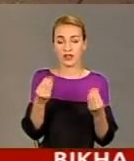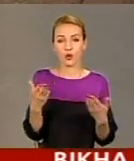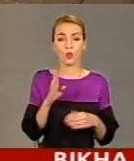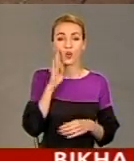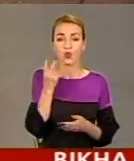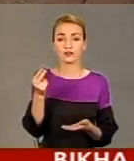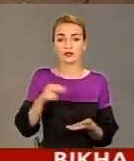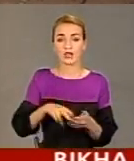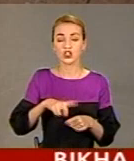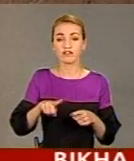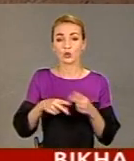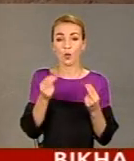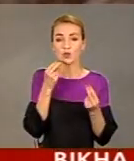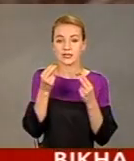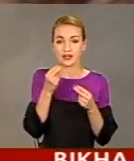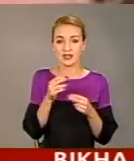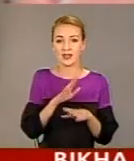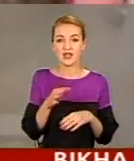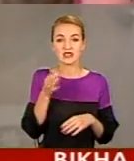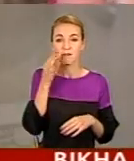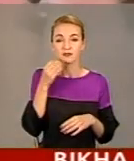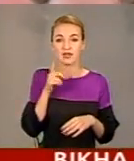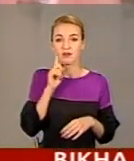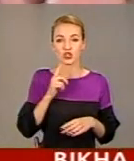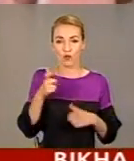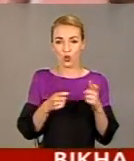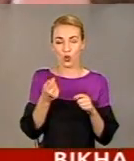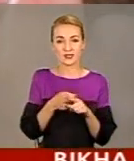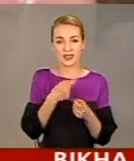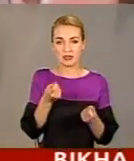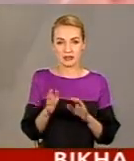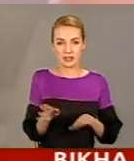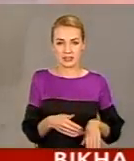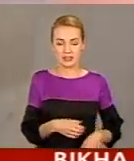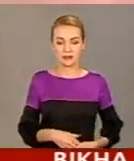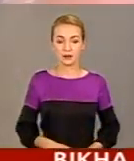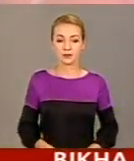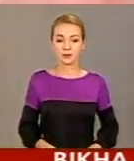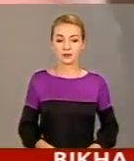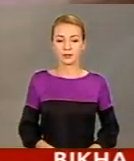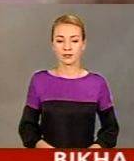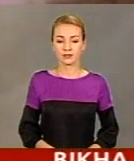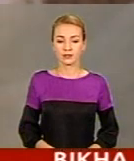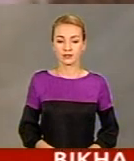рано встати і швидко поснідати несмачним безлактозним молоком – це дрібниці.